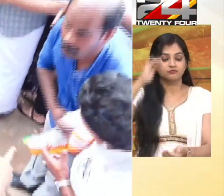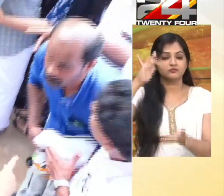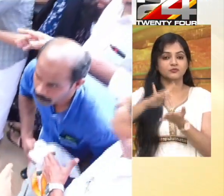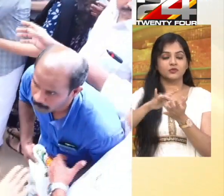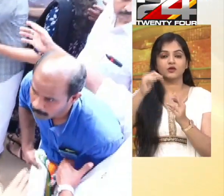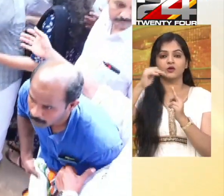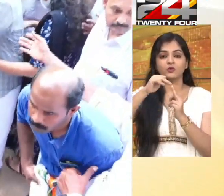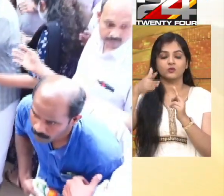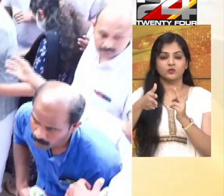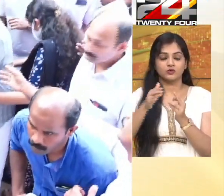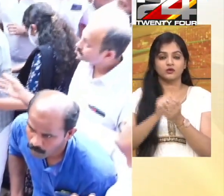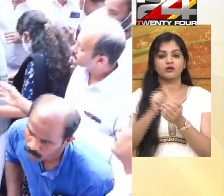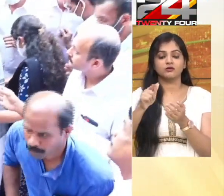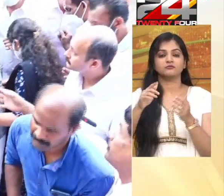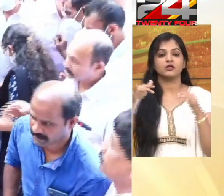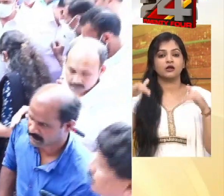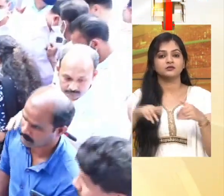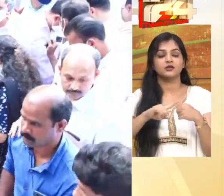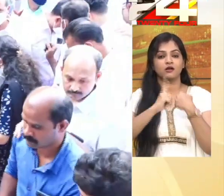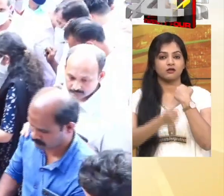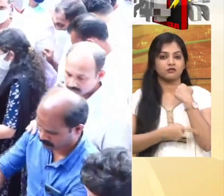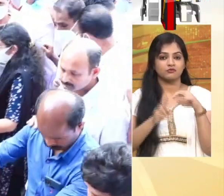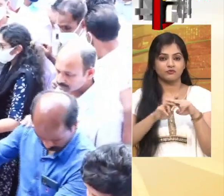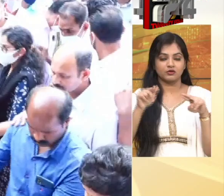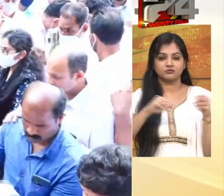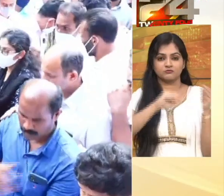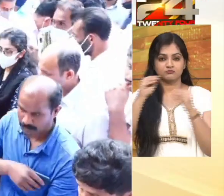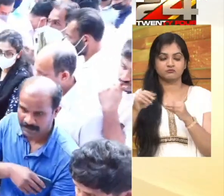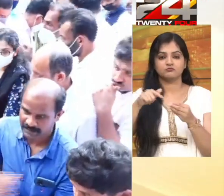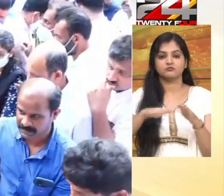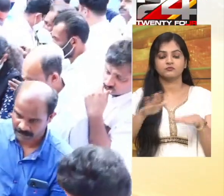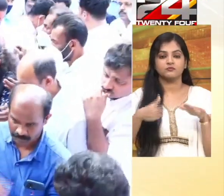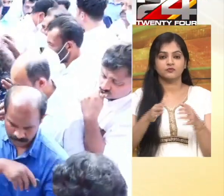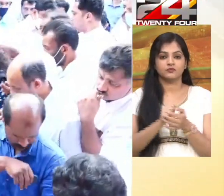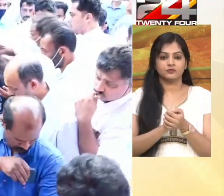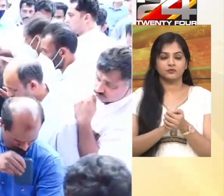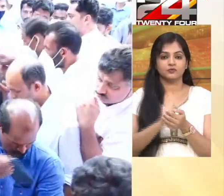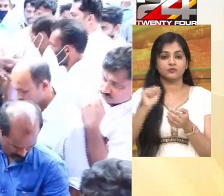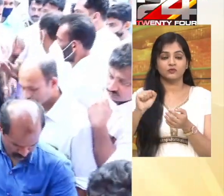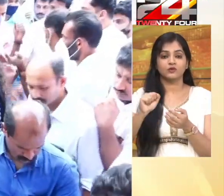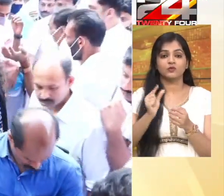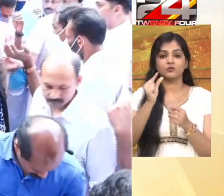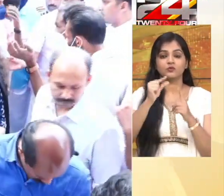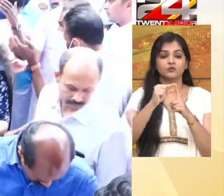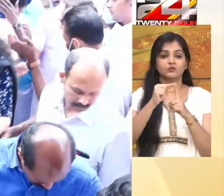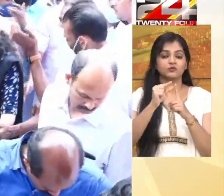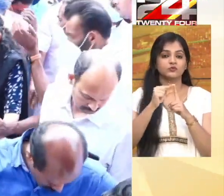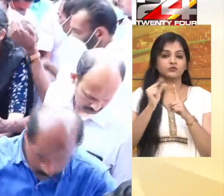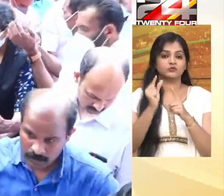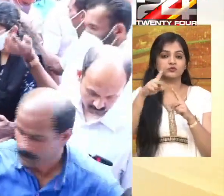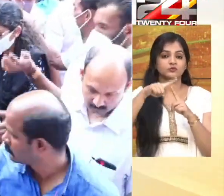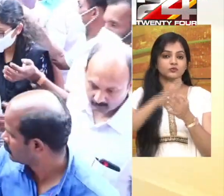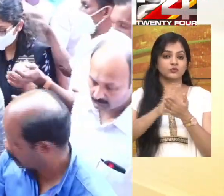മണ്ണിൽ തന്നെ അന്ത്യസംഗമം കൊള്ളുന്നു എന്നതാണ് ഏറ്റവും പ്രധാനപ്പെട്ട കാര്യം. അദ്ദേഹത്തിന്റെ കാൽപ്പാടങ്ങൾ പതിഞ്ഞ ഉപ്പുതോട് സെന്റ് ജോസഫ്